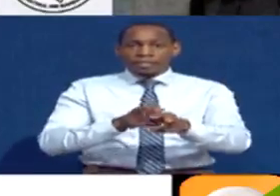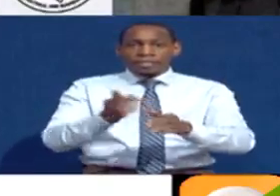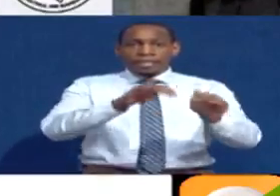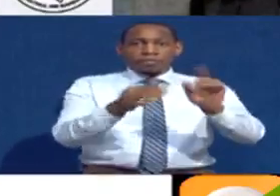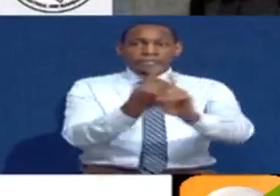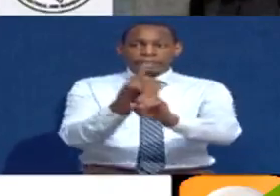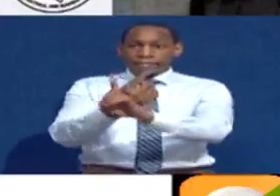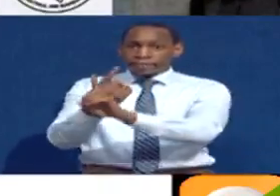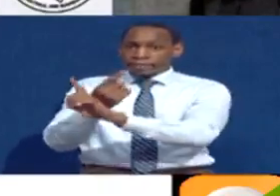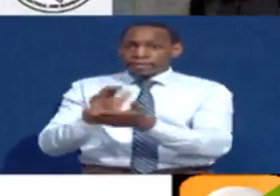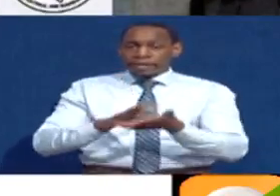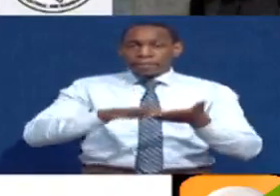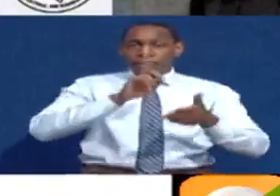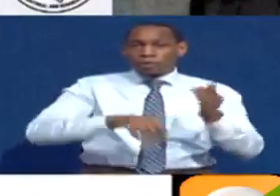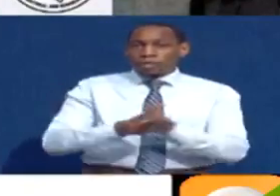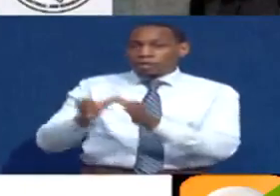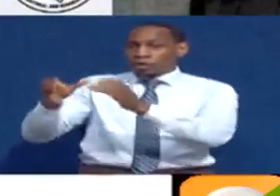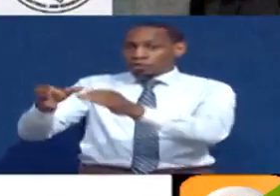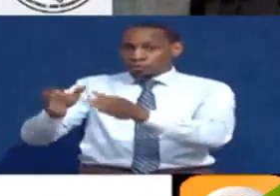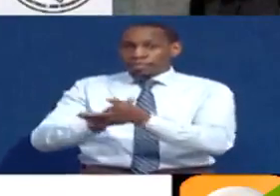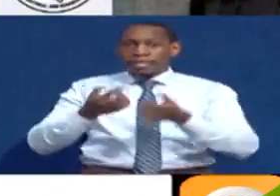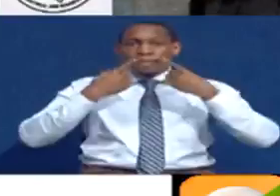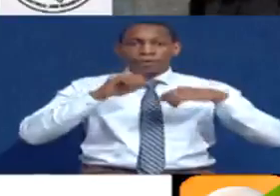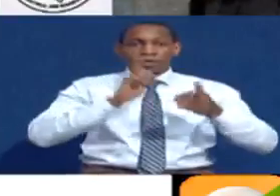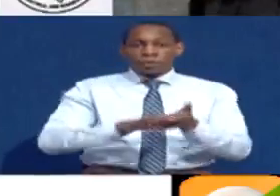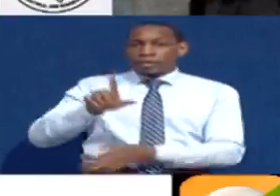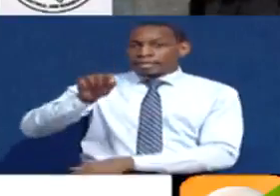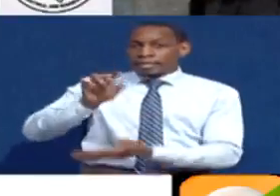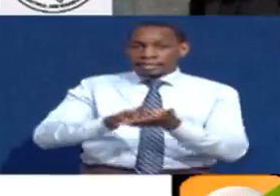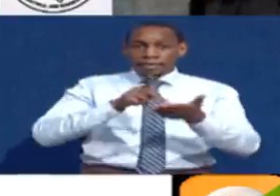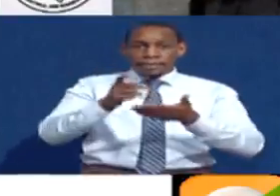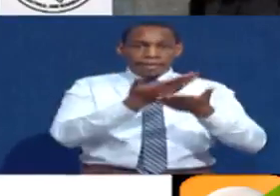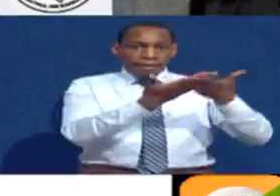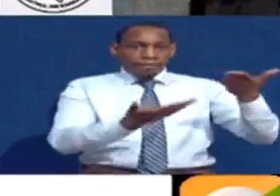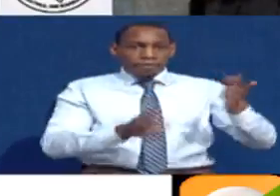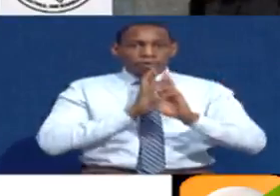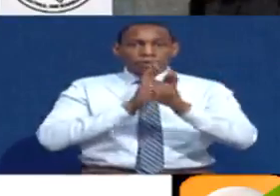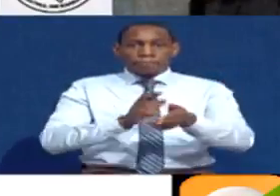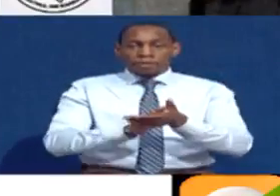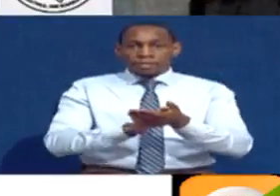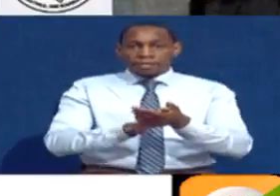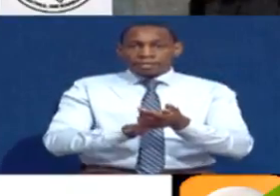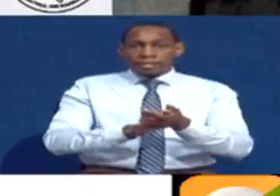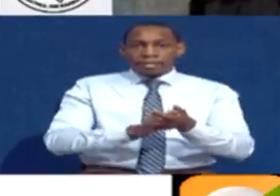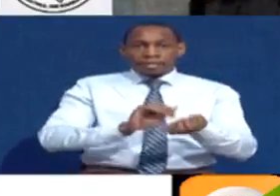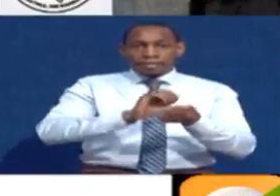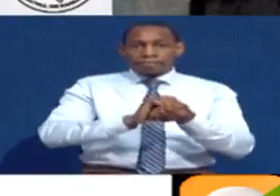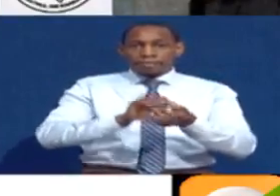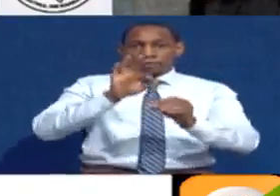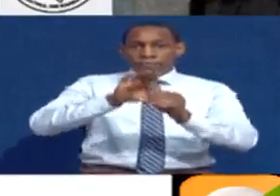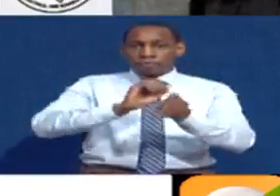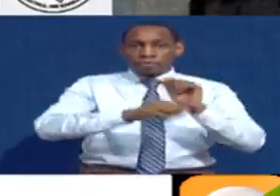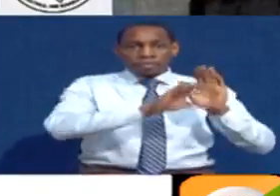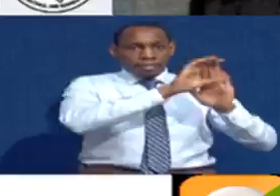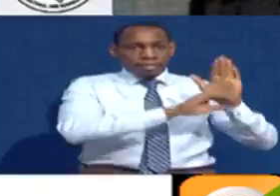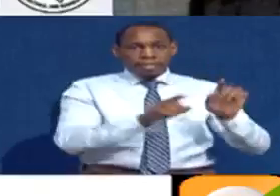chaguzi mbalimbali. Pia IEBC imetangaza zabuni ya ununuzi wa fomu za kunakili matokeo ya kura ya maamuzi na